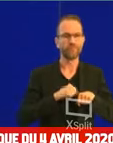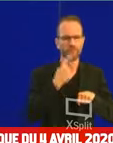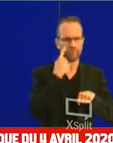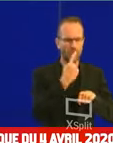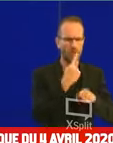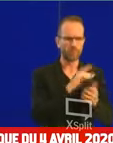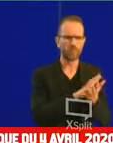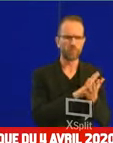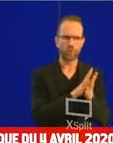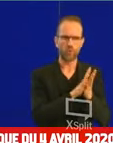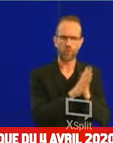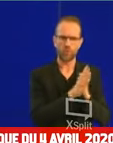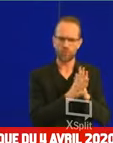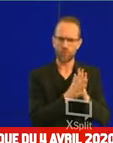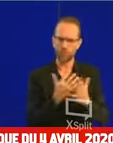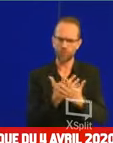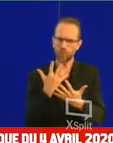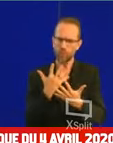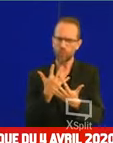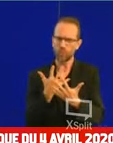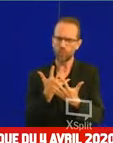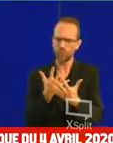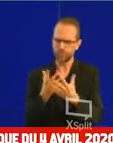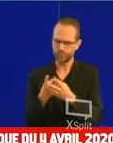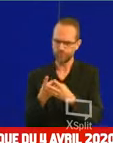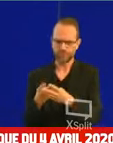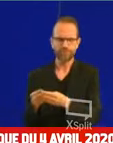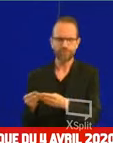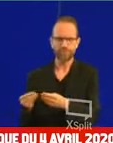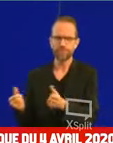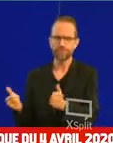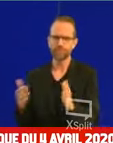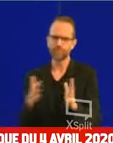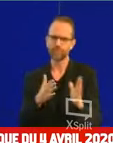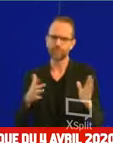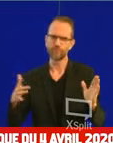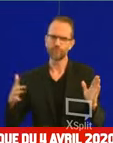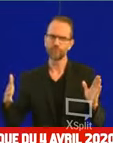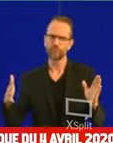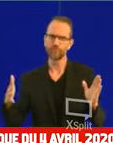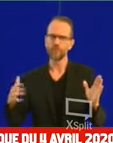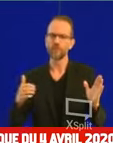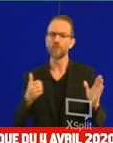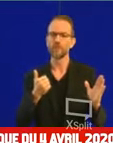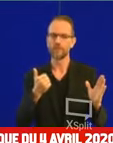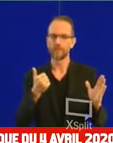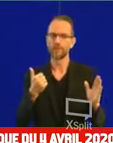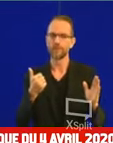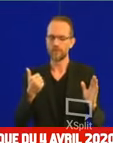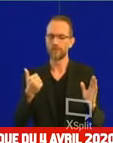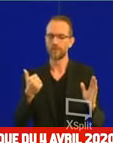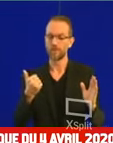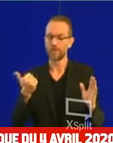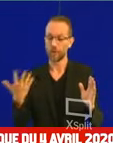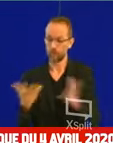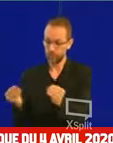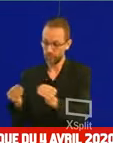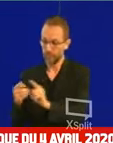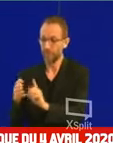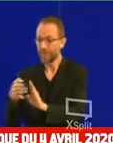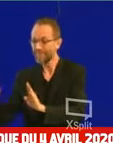symptômes depuis un certain nombre de jours et bien vous êtes donc guéri et dans et de vous avez normalement développer les anticorps